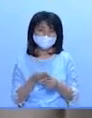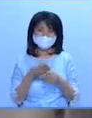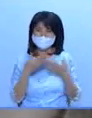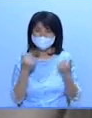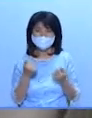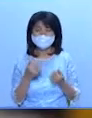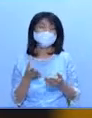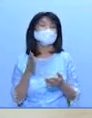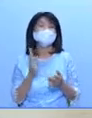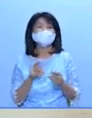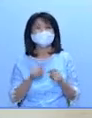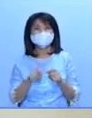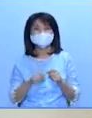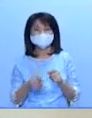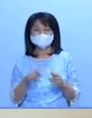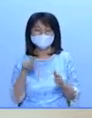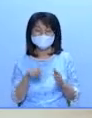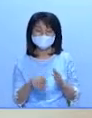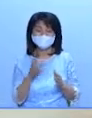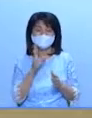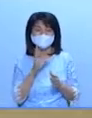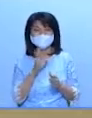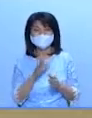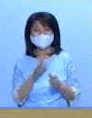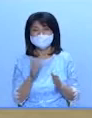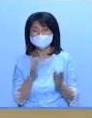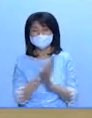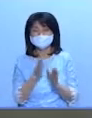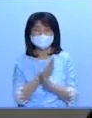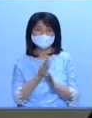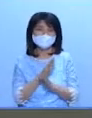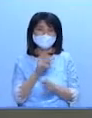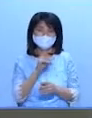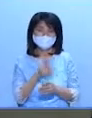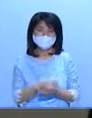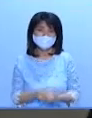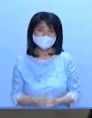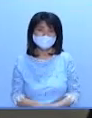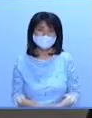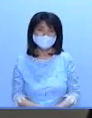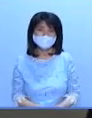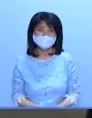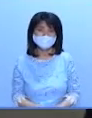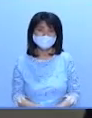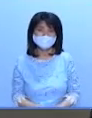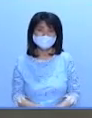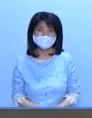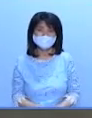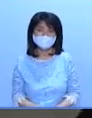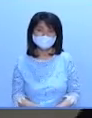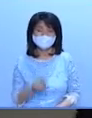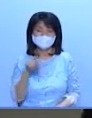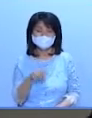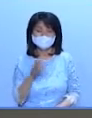контроль. Действующее вещество, попадая в воду, не нарушает экосистему окружающей среды. Попадая в условно